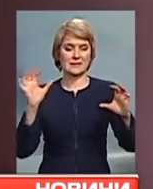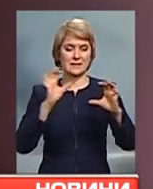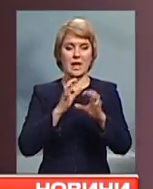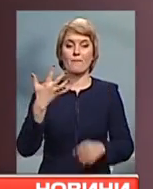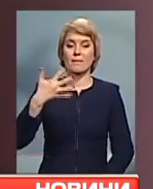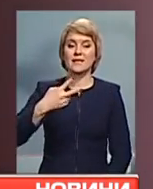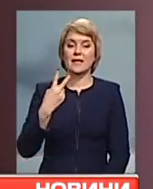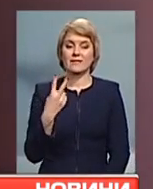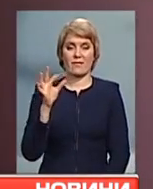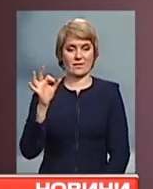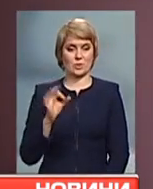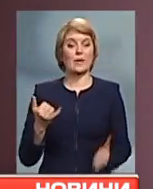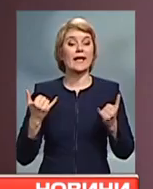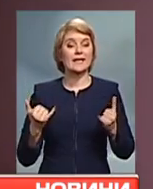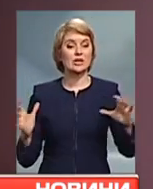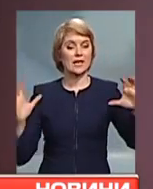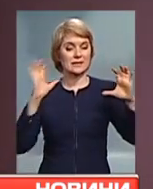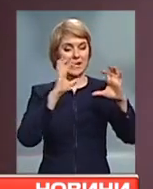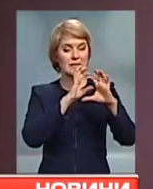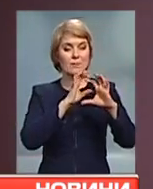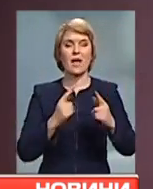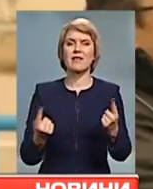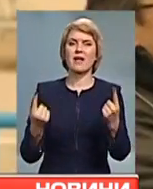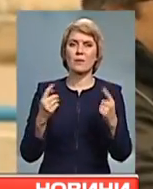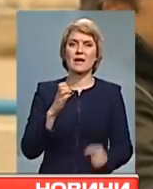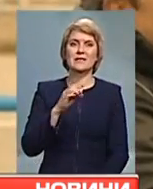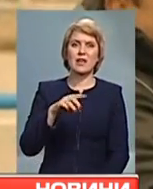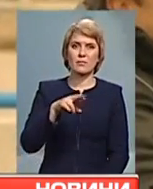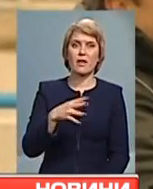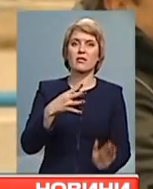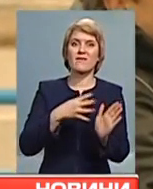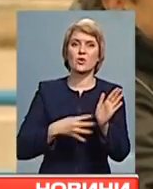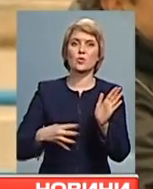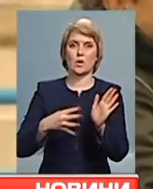52%. Нинішнє затемнення найбільше із серпня 99-го року.